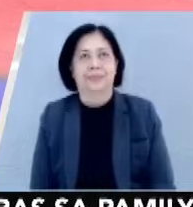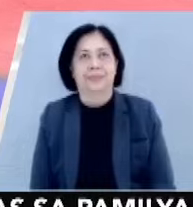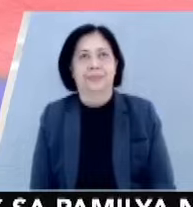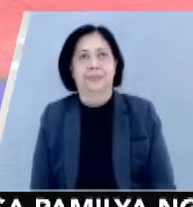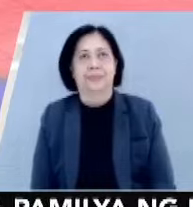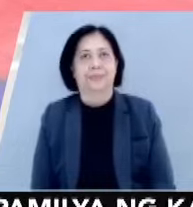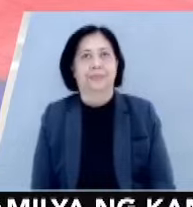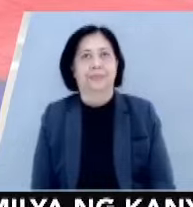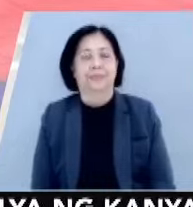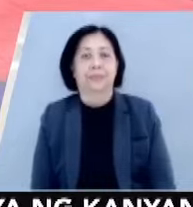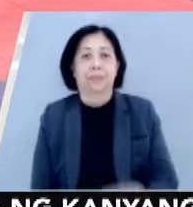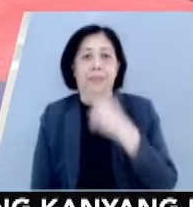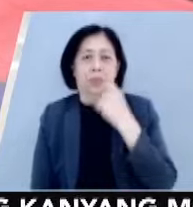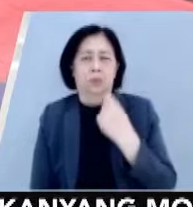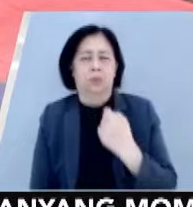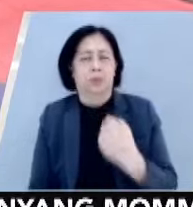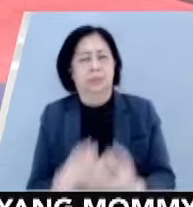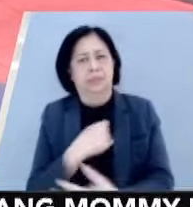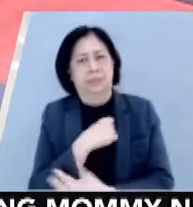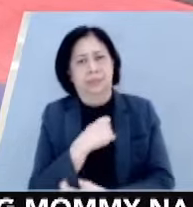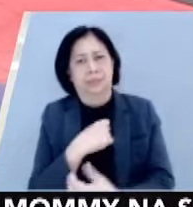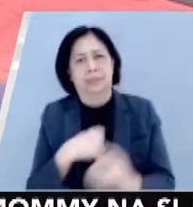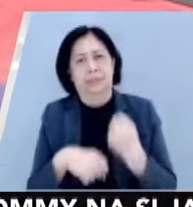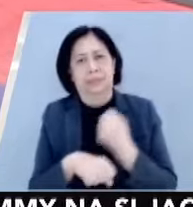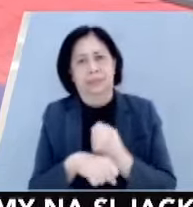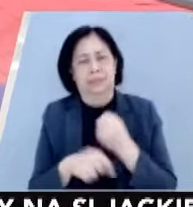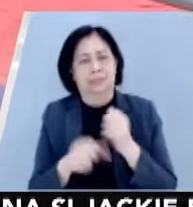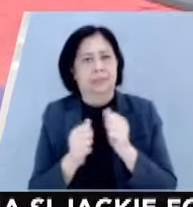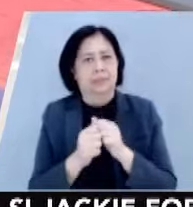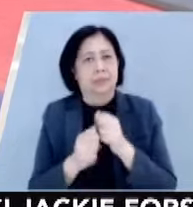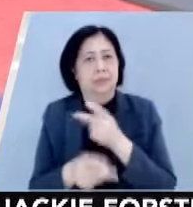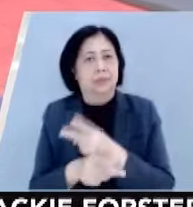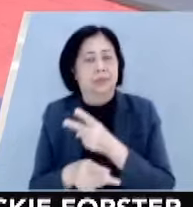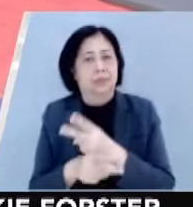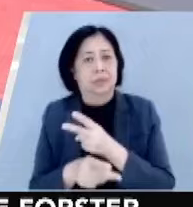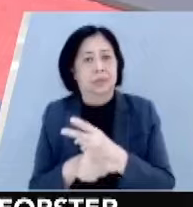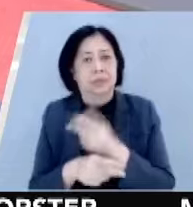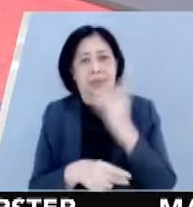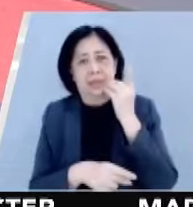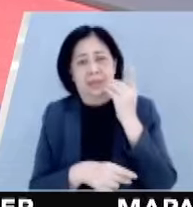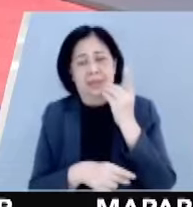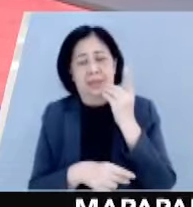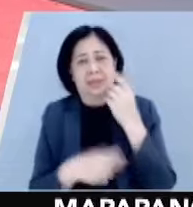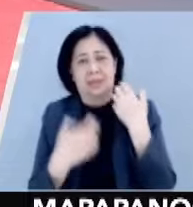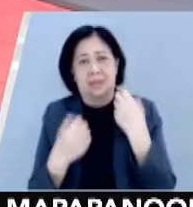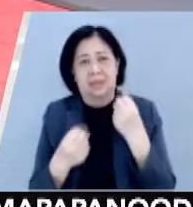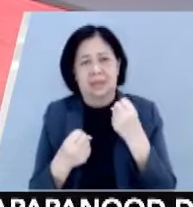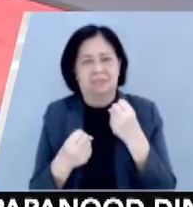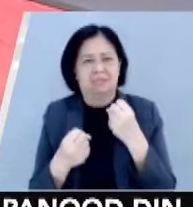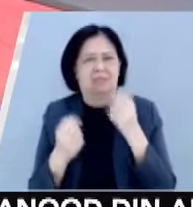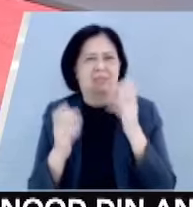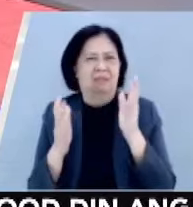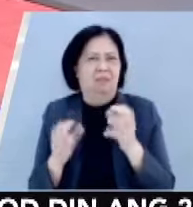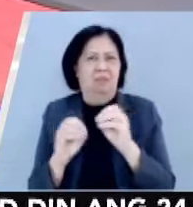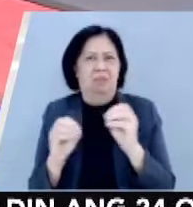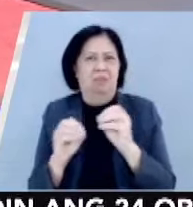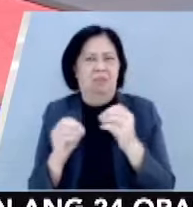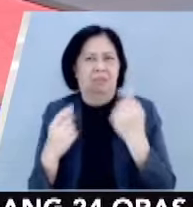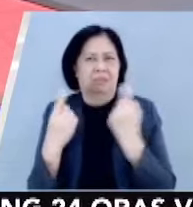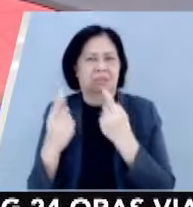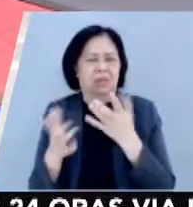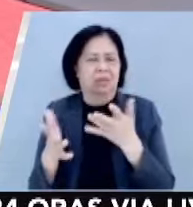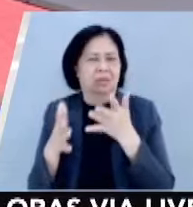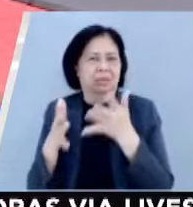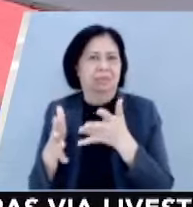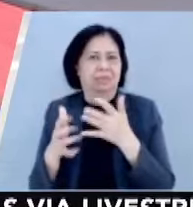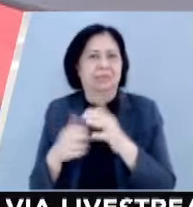Dahil sa hirap ng buhay, pati pangangalaga sa dental health, napapabayaan na rin ang ilan nating kababayan. Ang